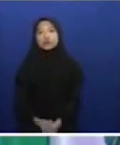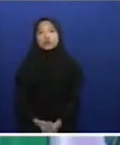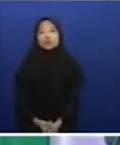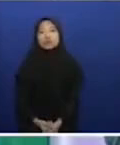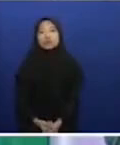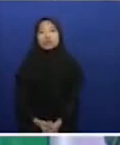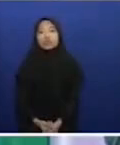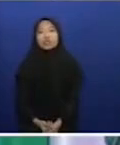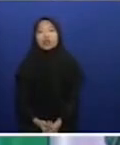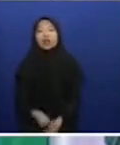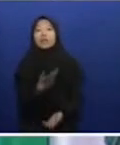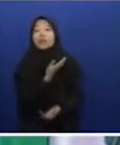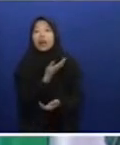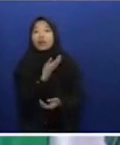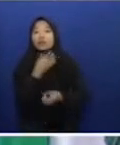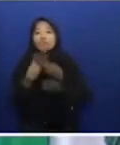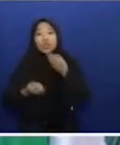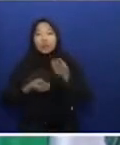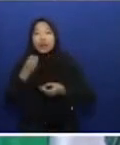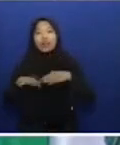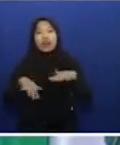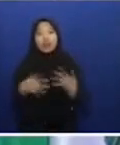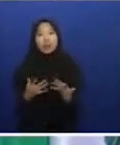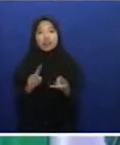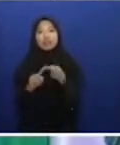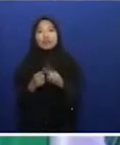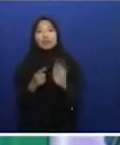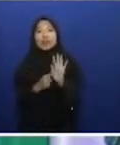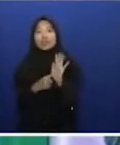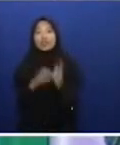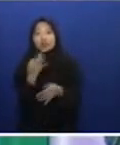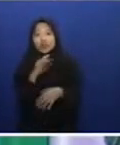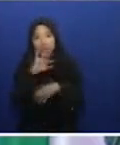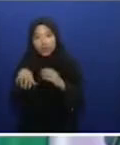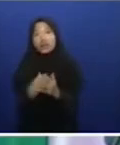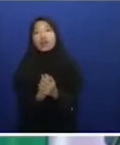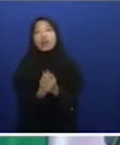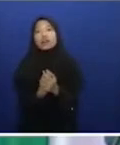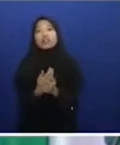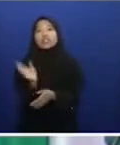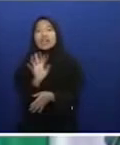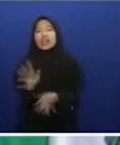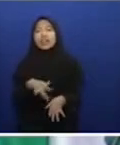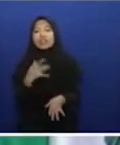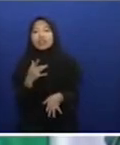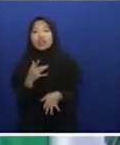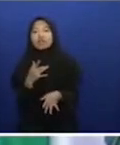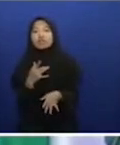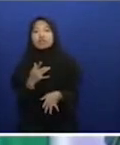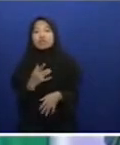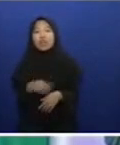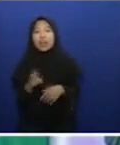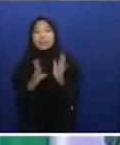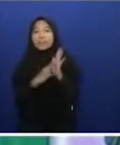Adik-adik yang dari kampung-kampung, dari pedalaman, jangan merasa minder dan